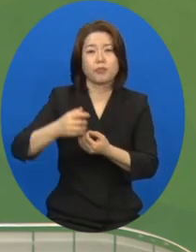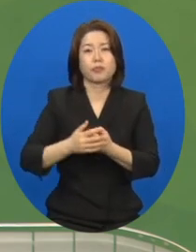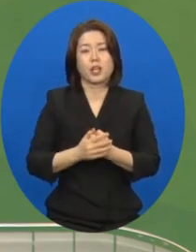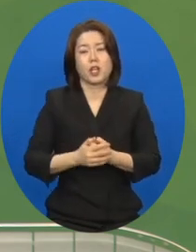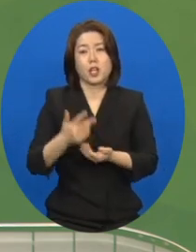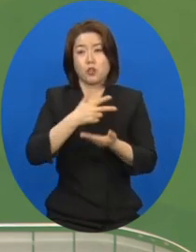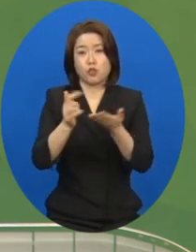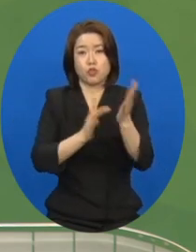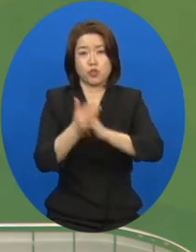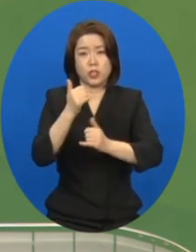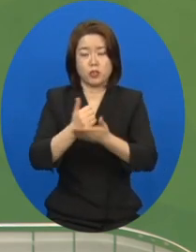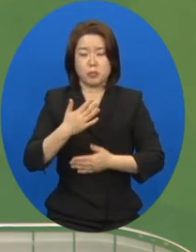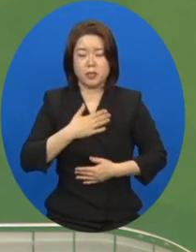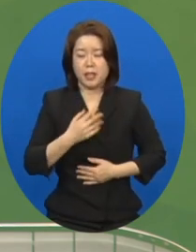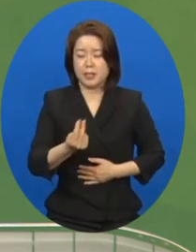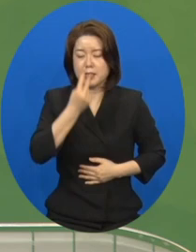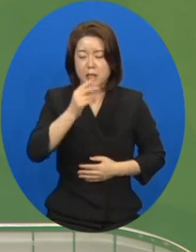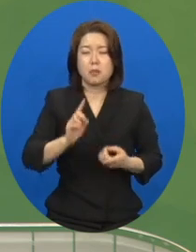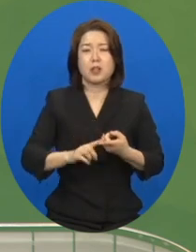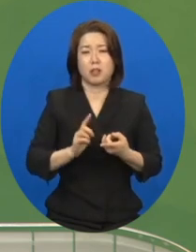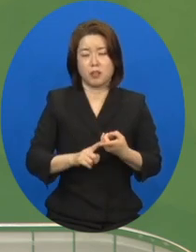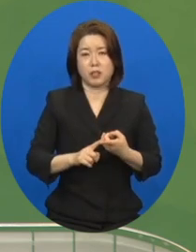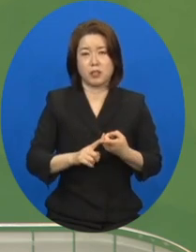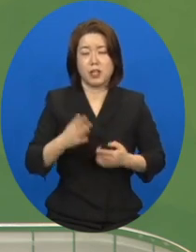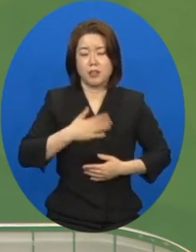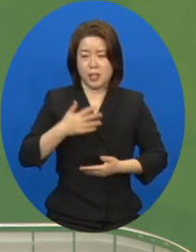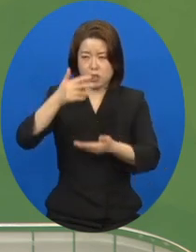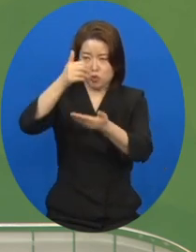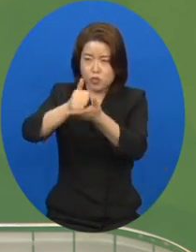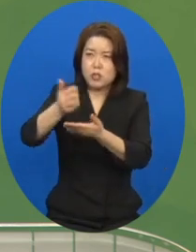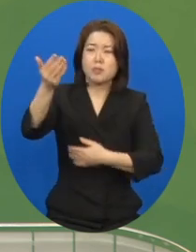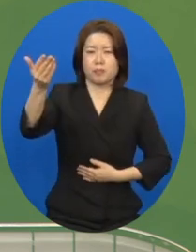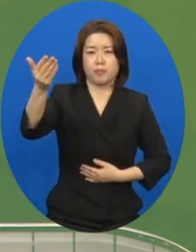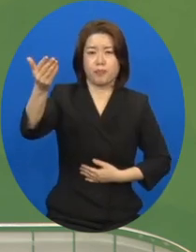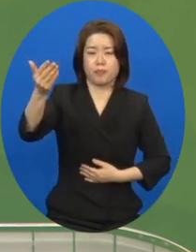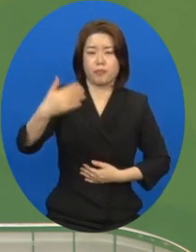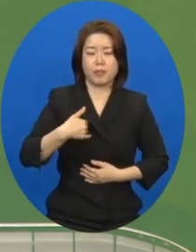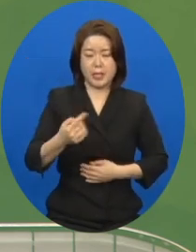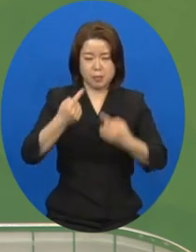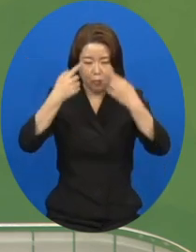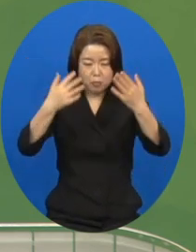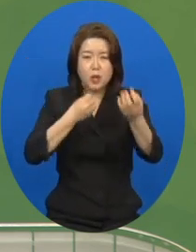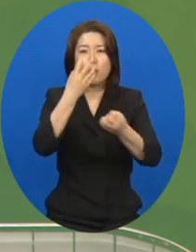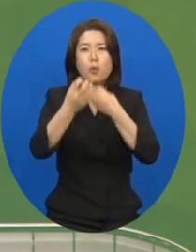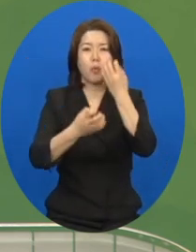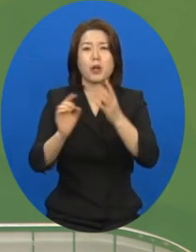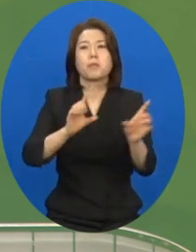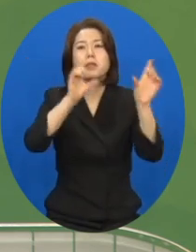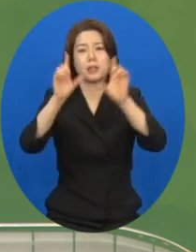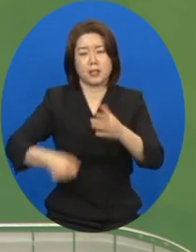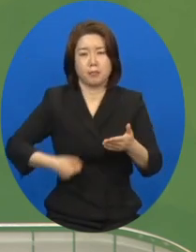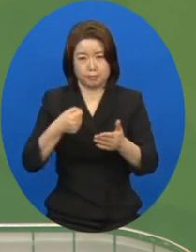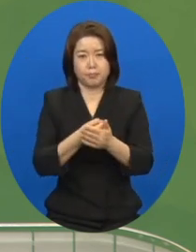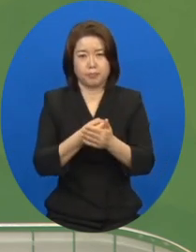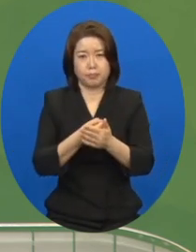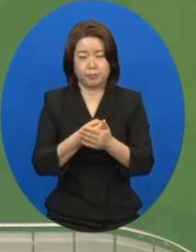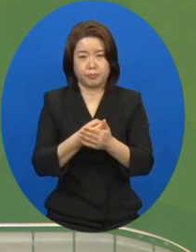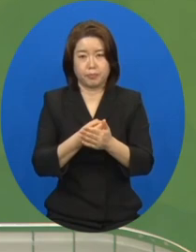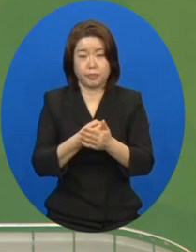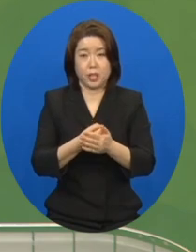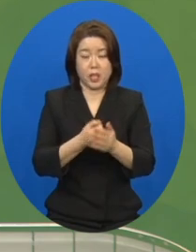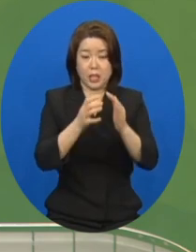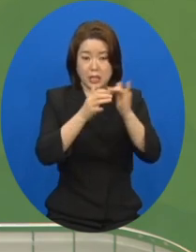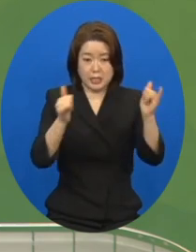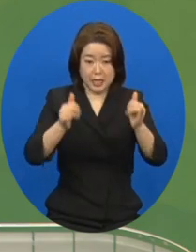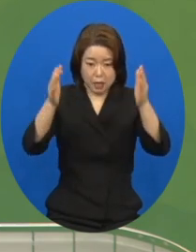주 예수님이 나의 생명이심을, 내 주님이심을 나 분명히 고백하고 살 겁니다. 여러분, 사람들 사이에